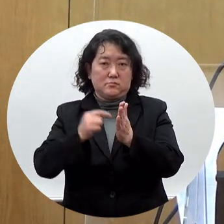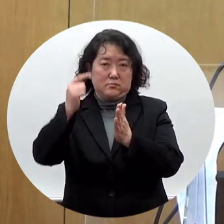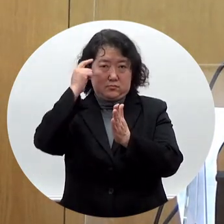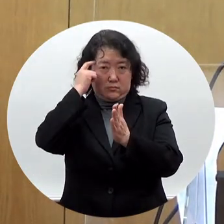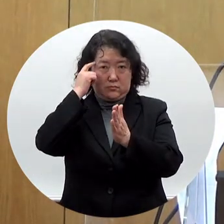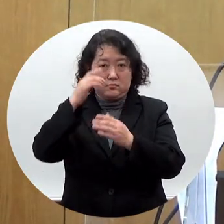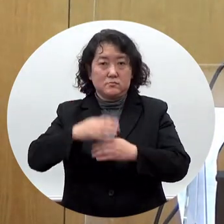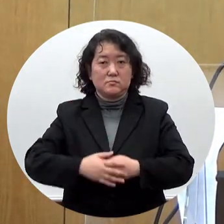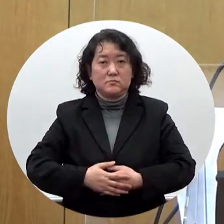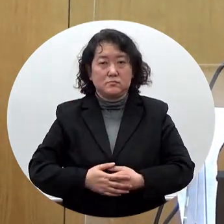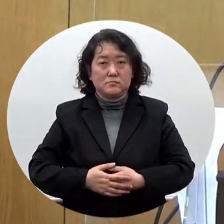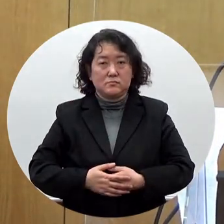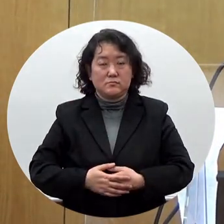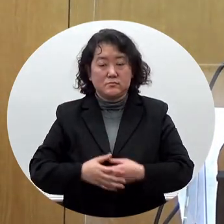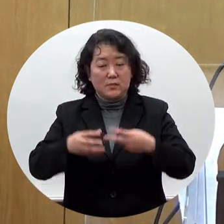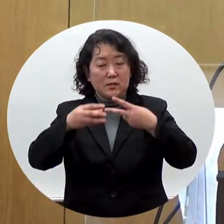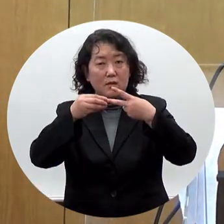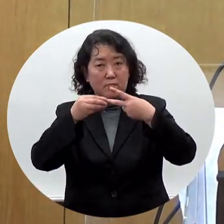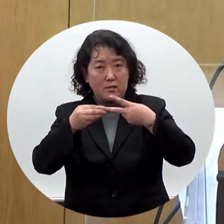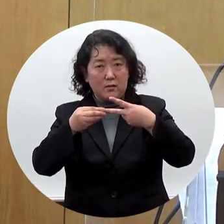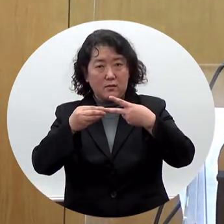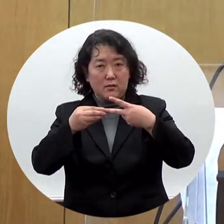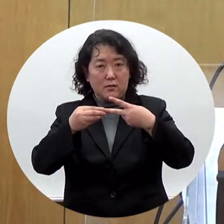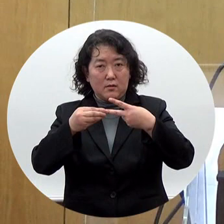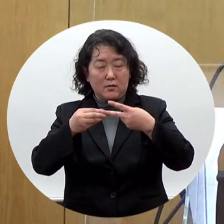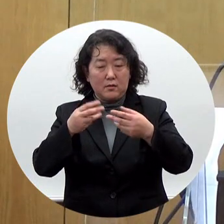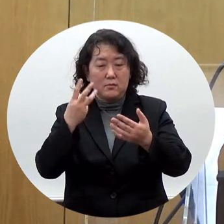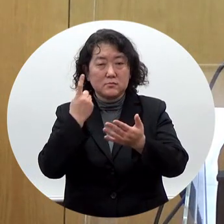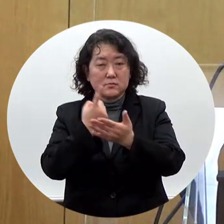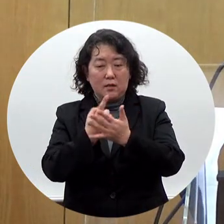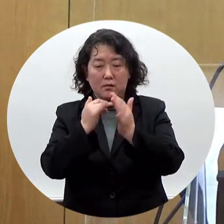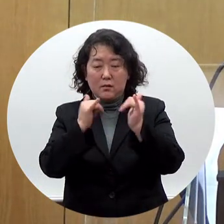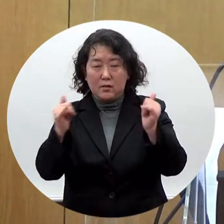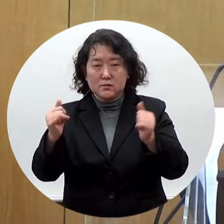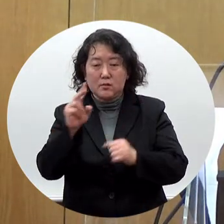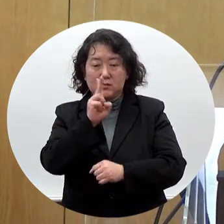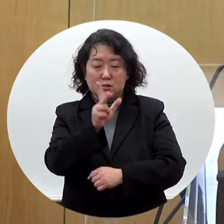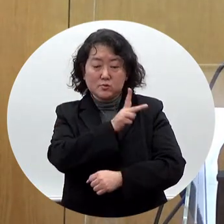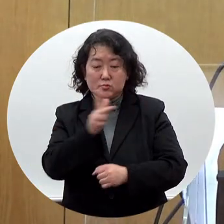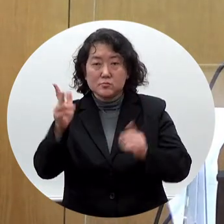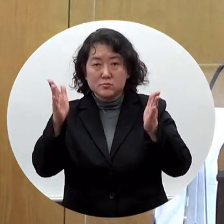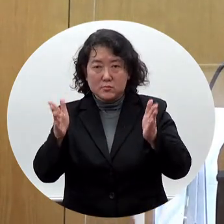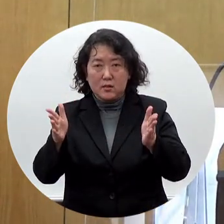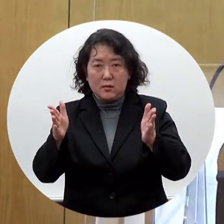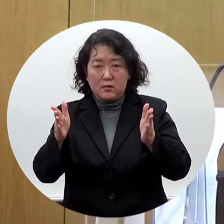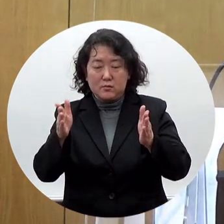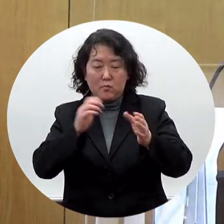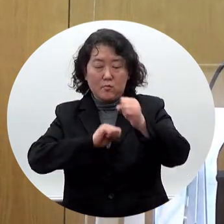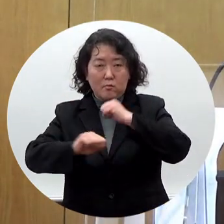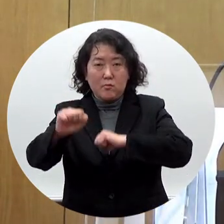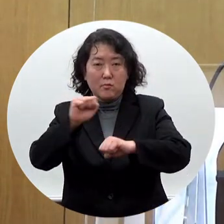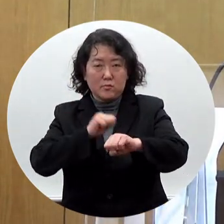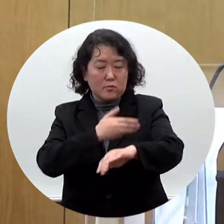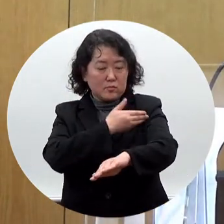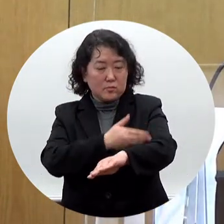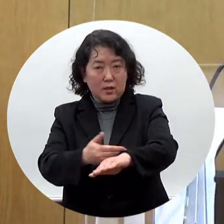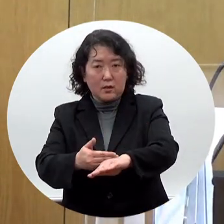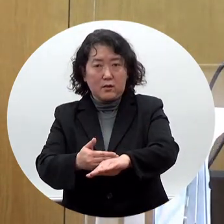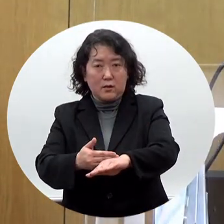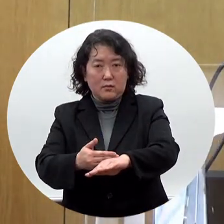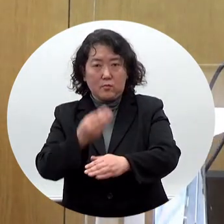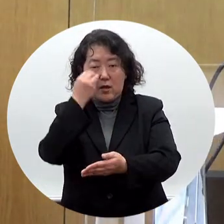ございます。2点目は参加者の2週間以内の行動歴の確認であ